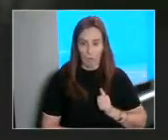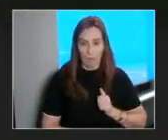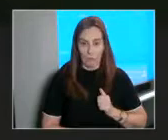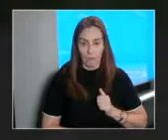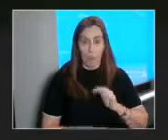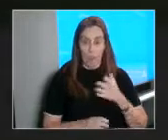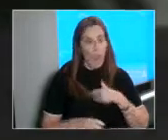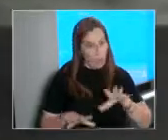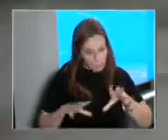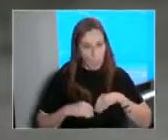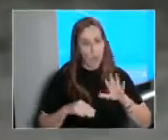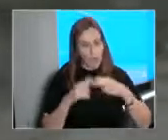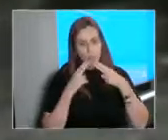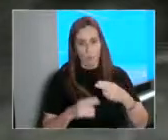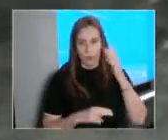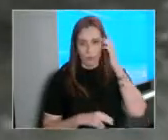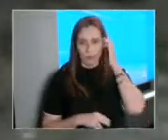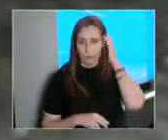אני מוכנה לקבל תשובות.